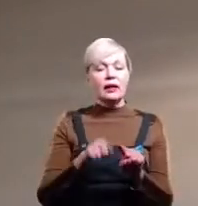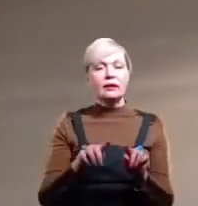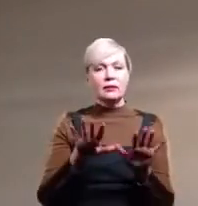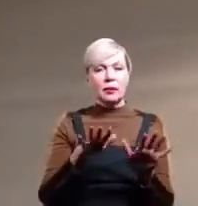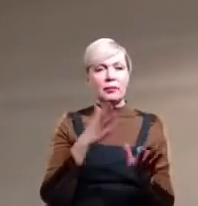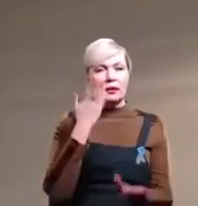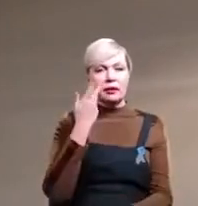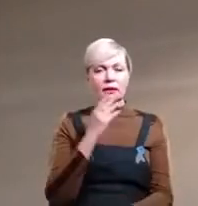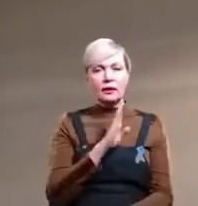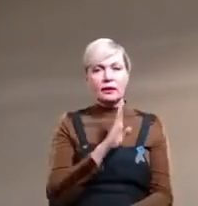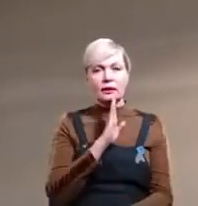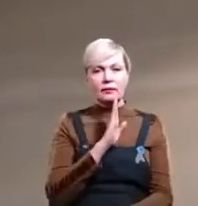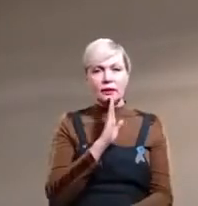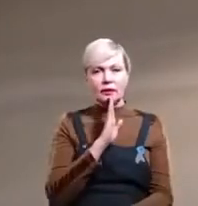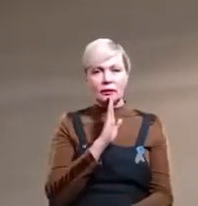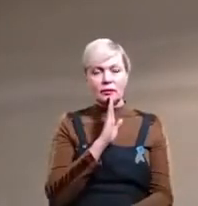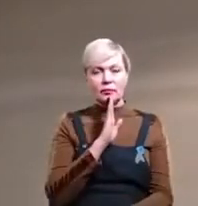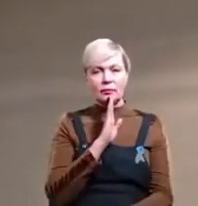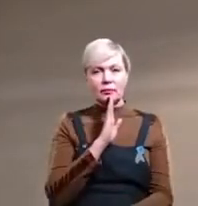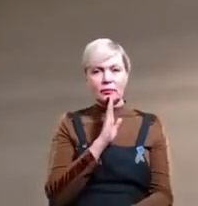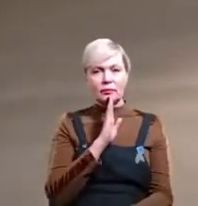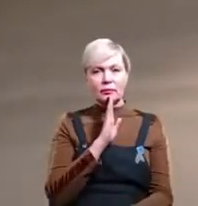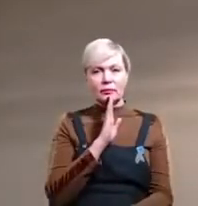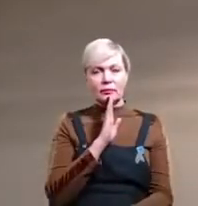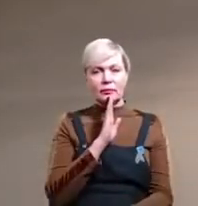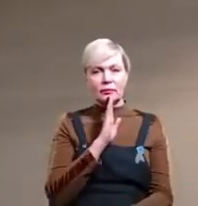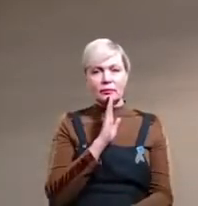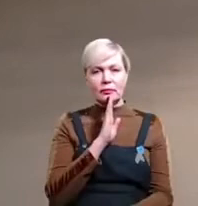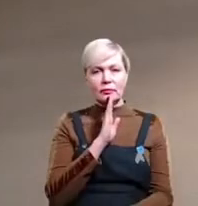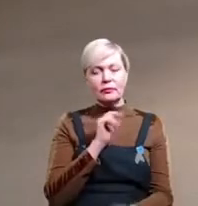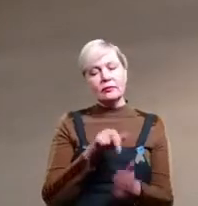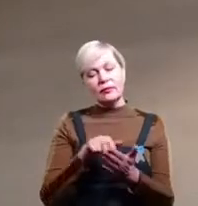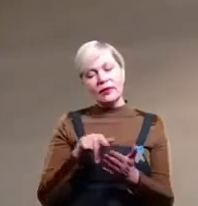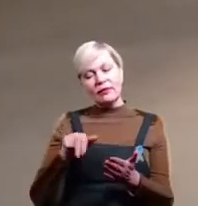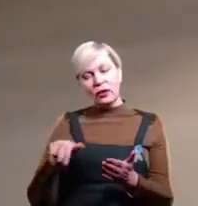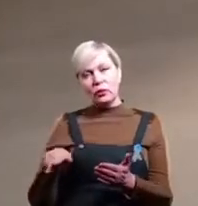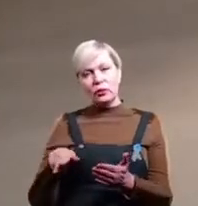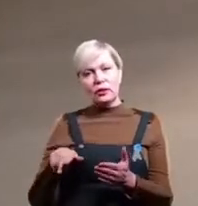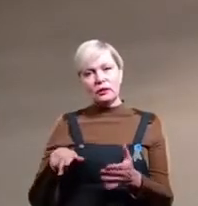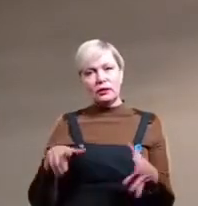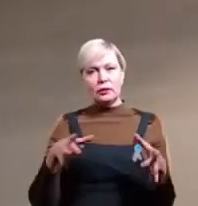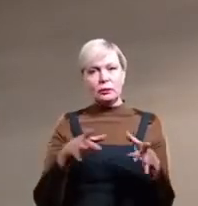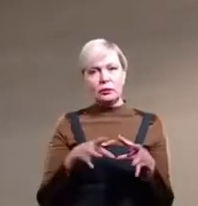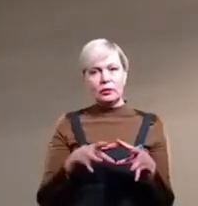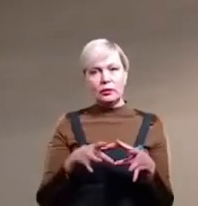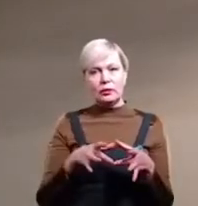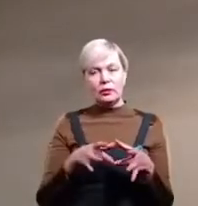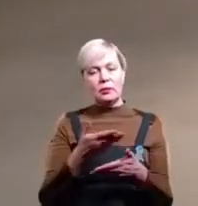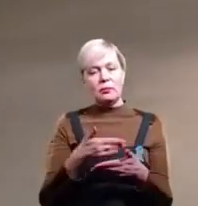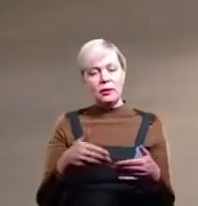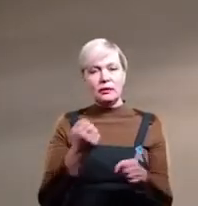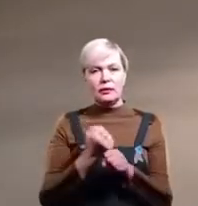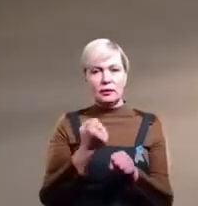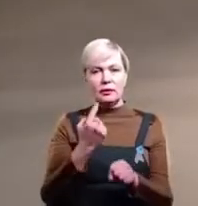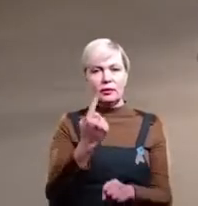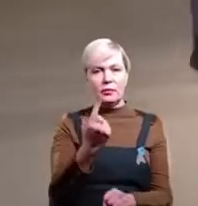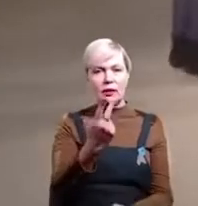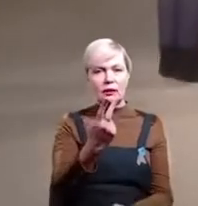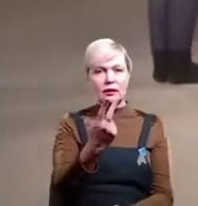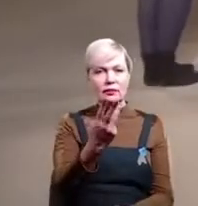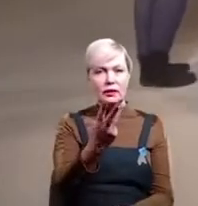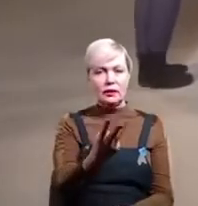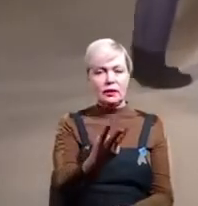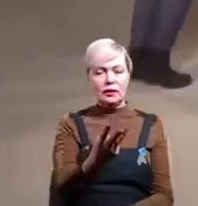девочки, Павел, давай с тобой, ты выходишь из круга, ты зашла в круг, мы делаем раз, два,